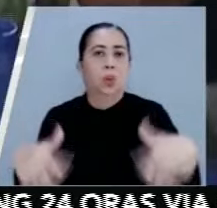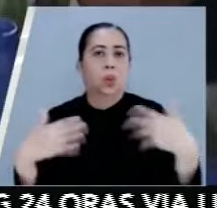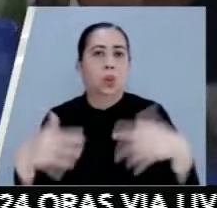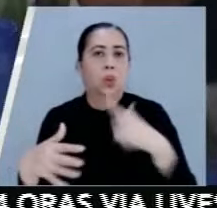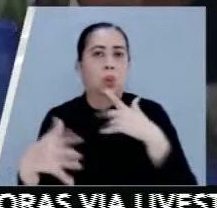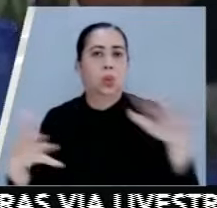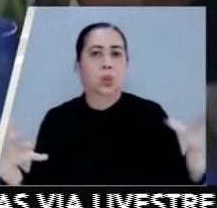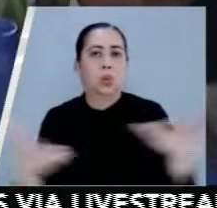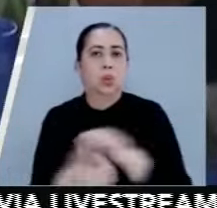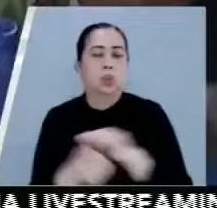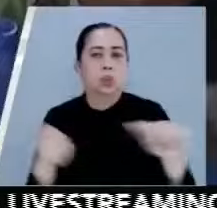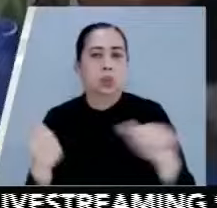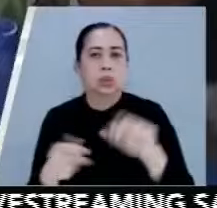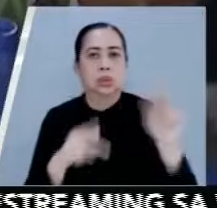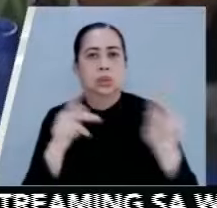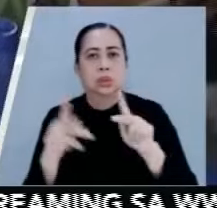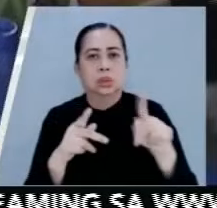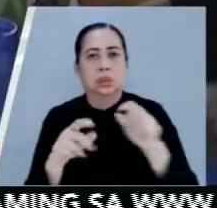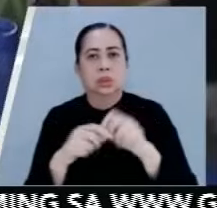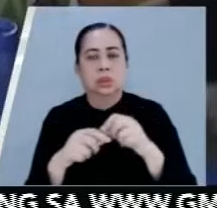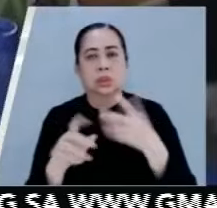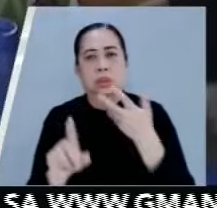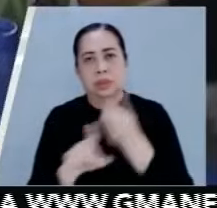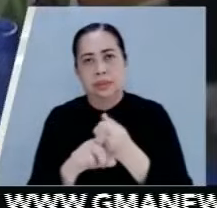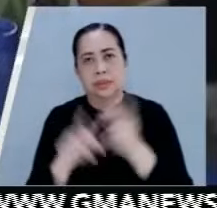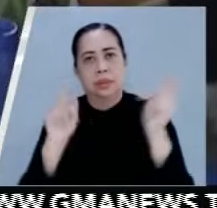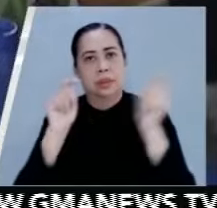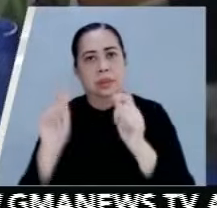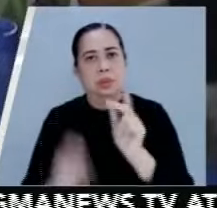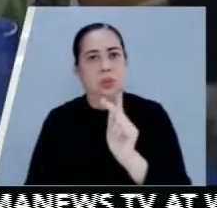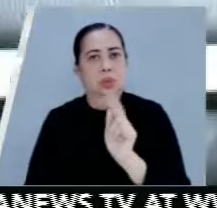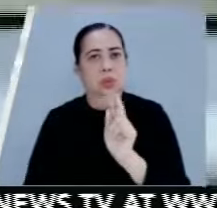ilang residente sa pan ng bagong